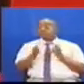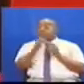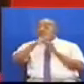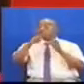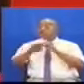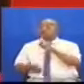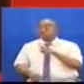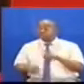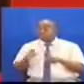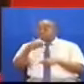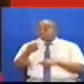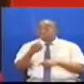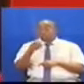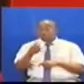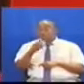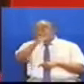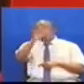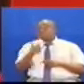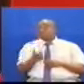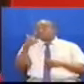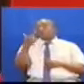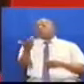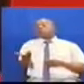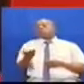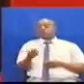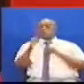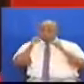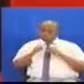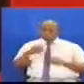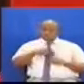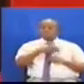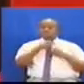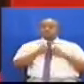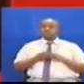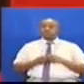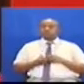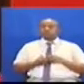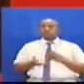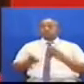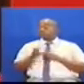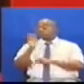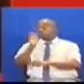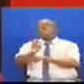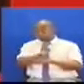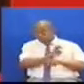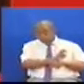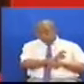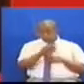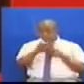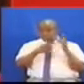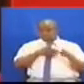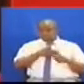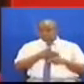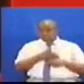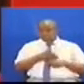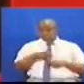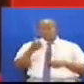yaharibike. Kwa hiyo lazima tuwe na jeshi imara litaloweza kuilinda nchi yetu katika vipindi vyote. Kwa hiyo